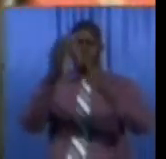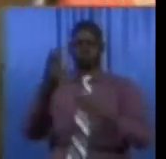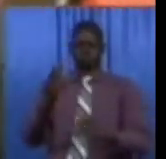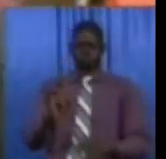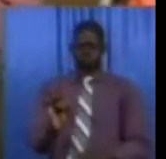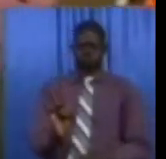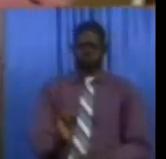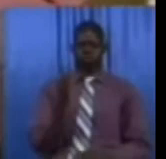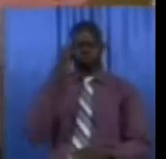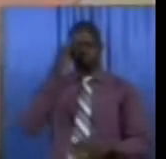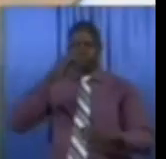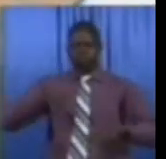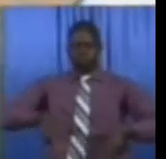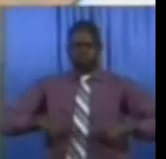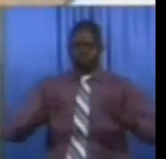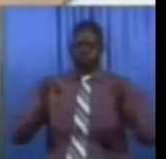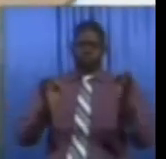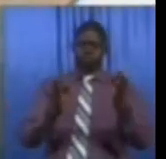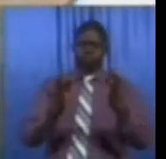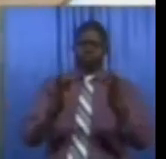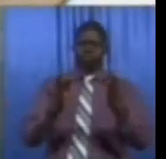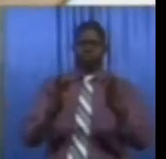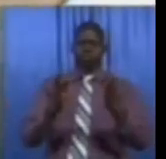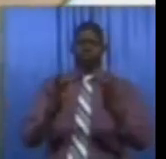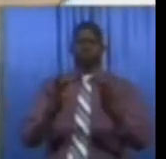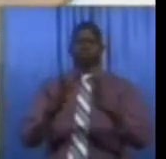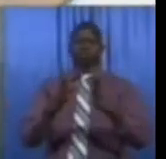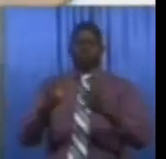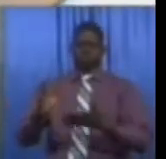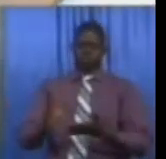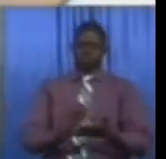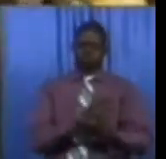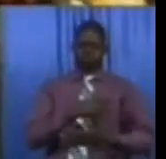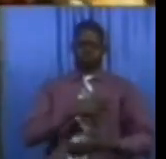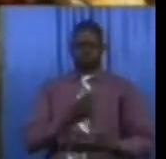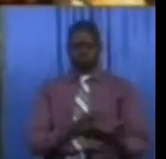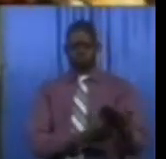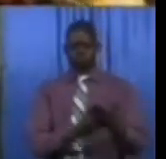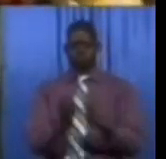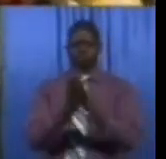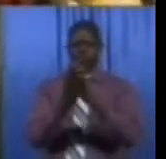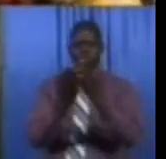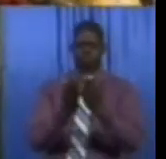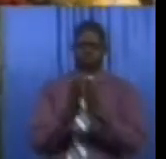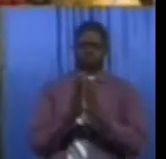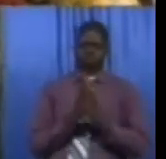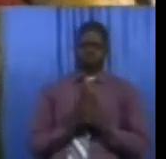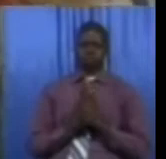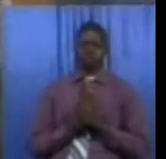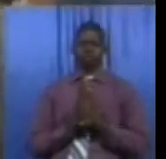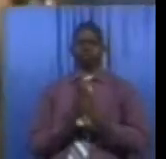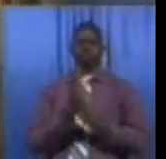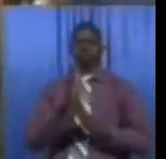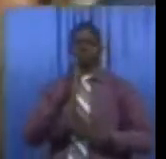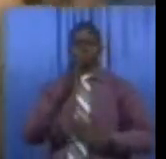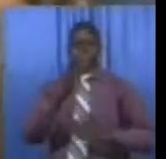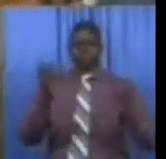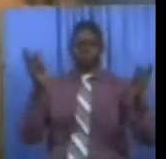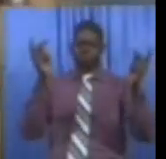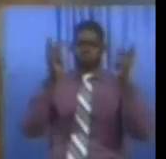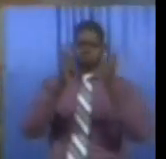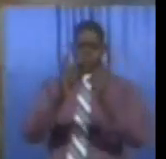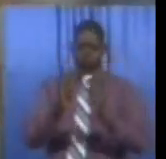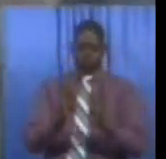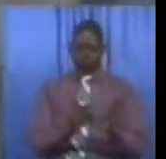retrouvent pour vivre l'événement différé. Chants religieux, lecture du Coran et prières, une parfaite orchestration